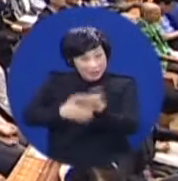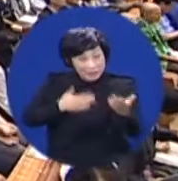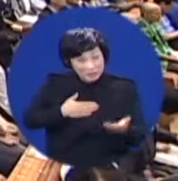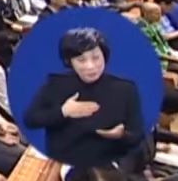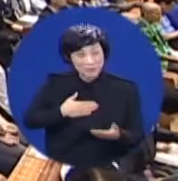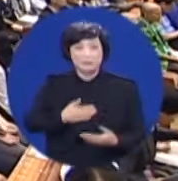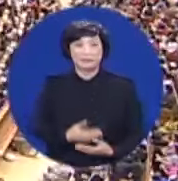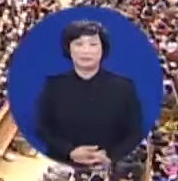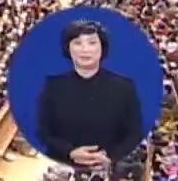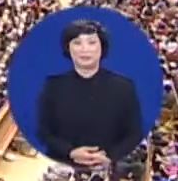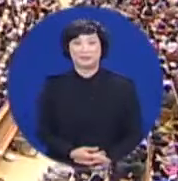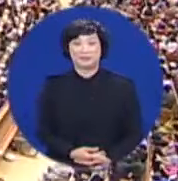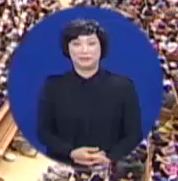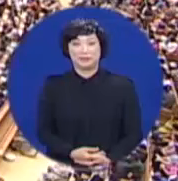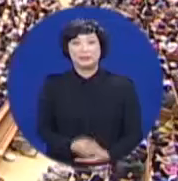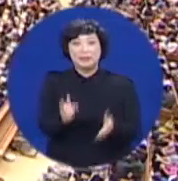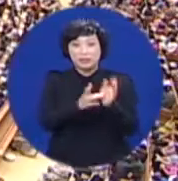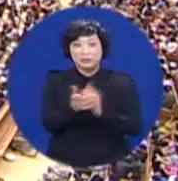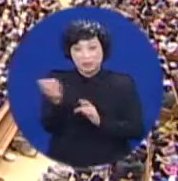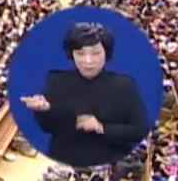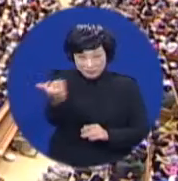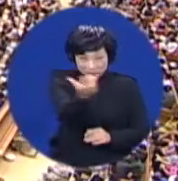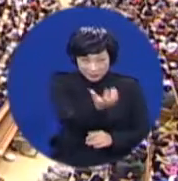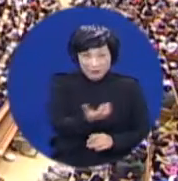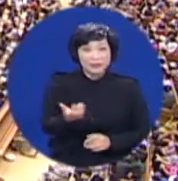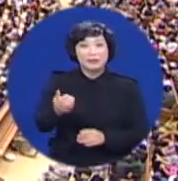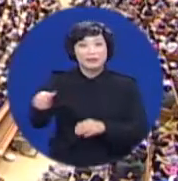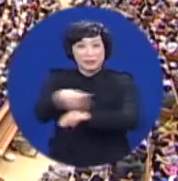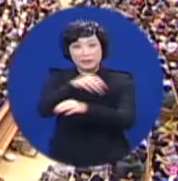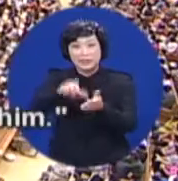오심에 저가 두루다니며 착한 일을 하시고